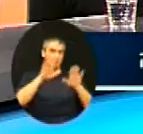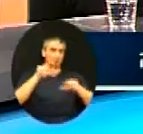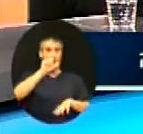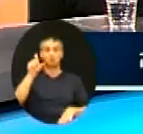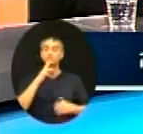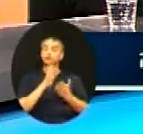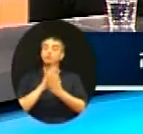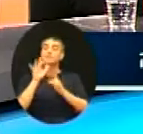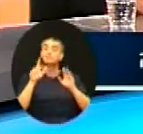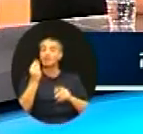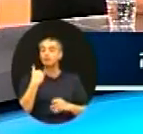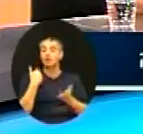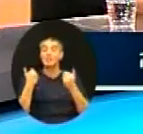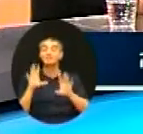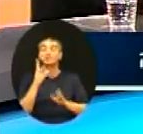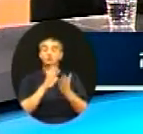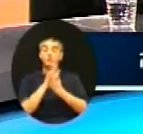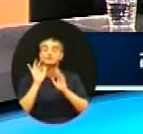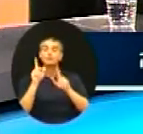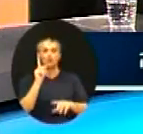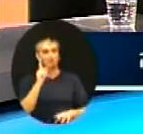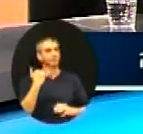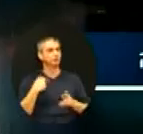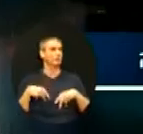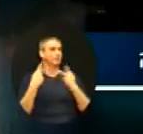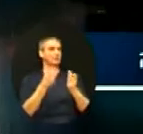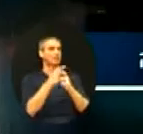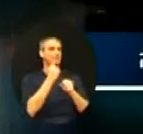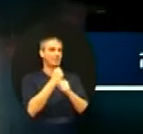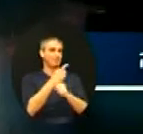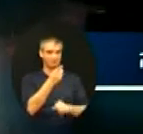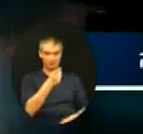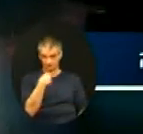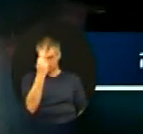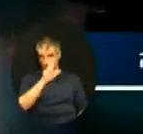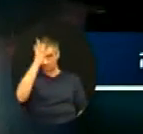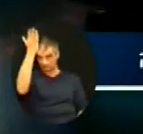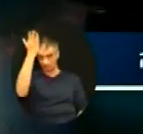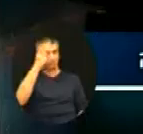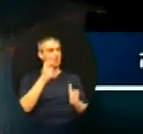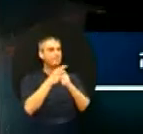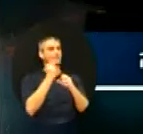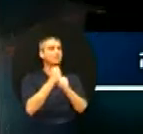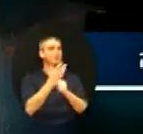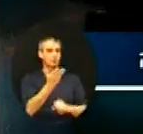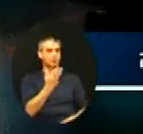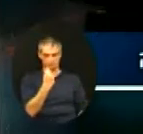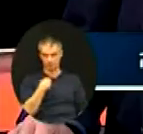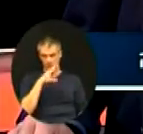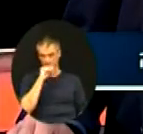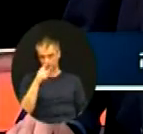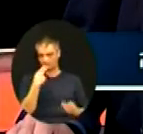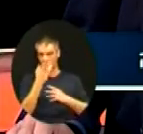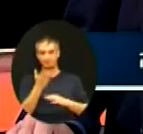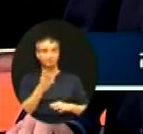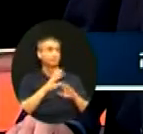18 מיליארד שקל הפסדנו. 18 מיליארד. ועכשיו חזרה למפלגת העבודה. יכולנו לתת אותם לצפון. דוד, בוא נחזור למפלגת העבודה. תכף ניתן לך להגיב